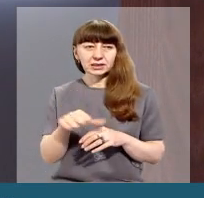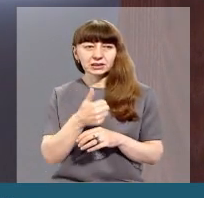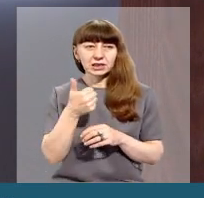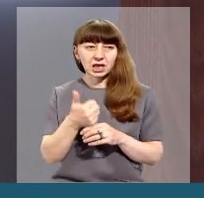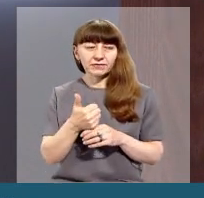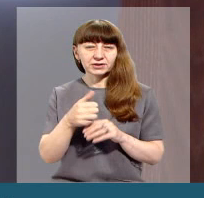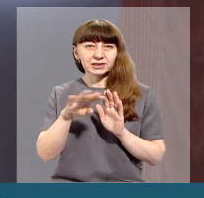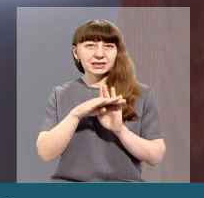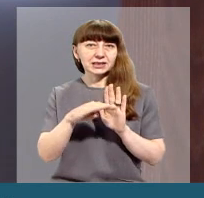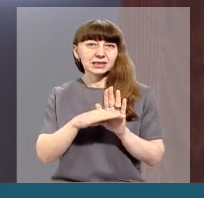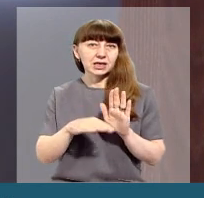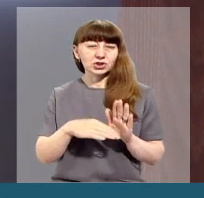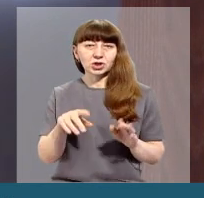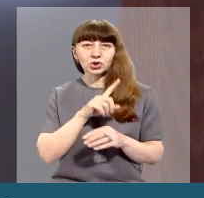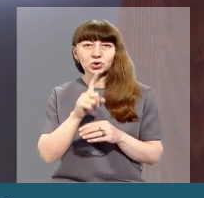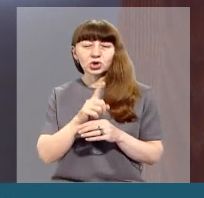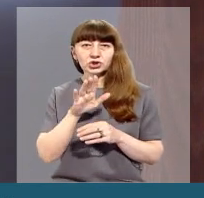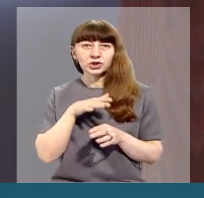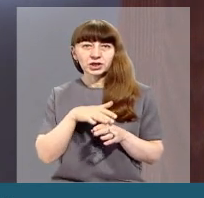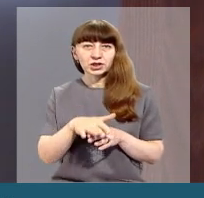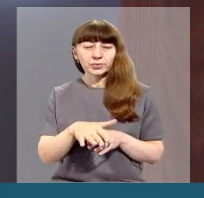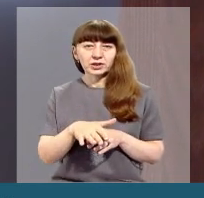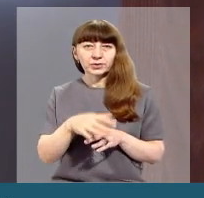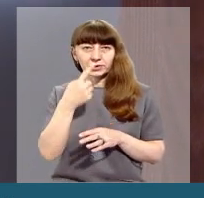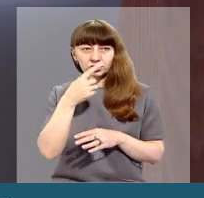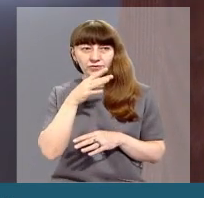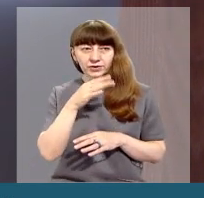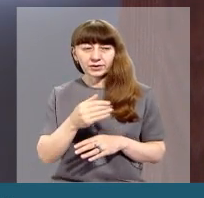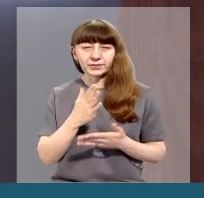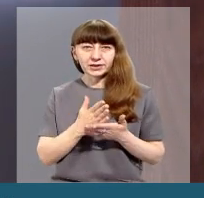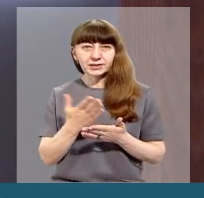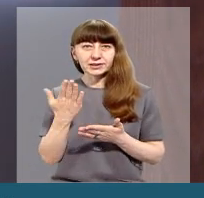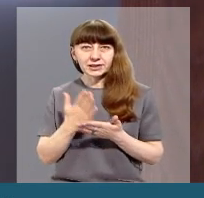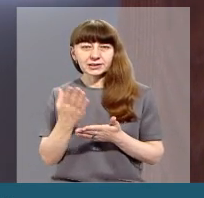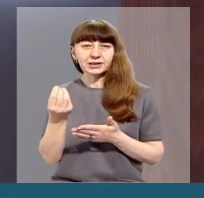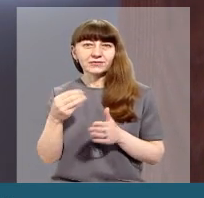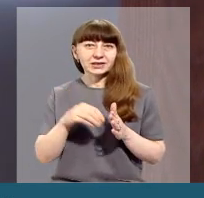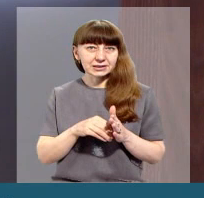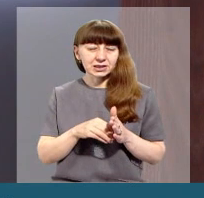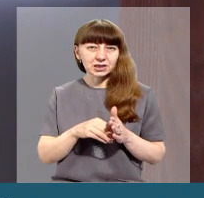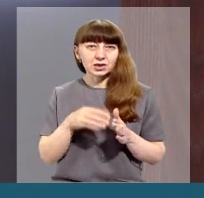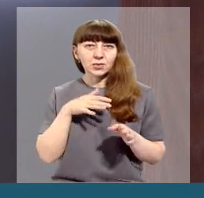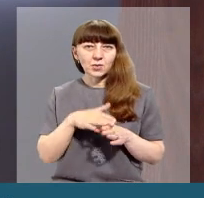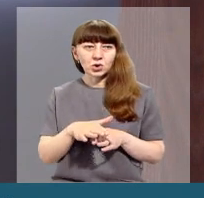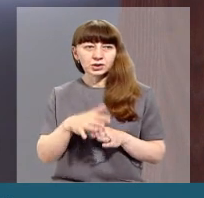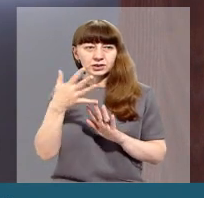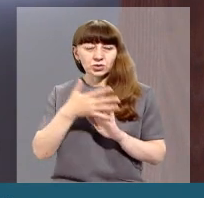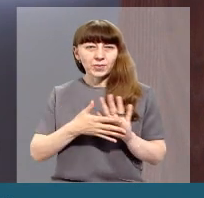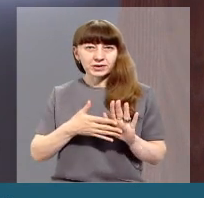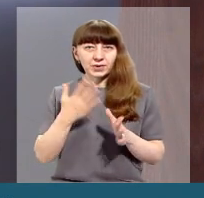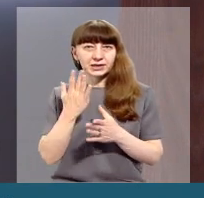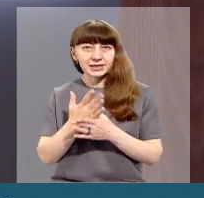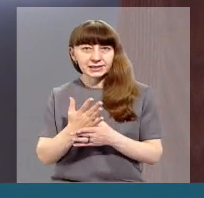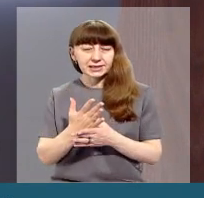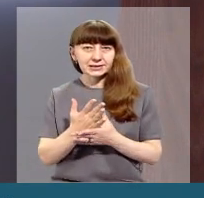глобальные задачи, которые мы должны решить в ближайшее время. Есть инвесторы, есть полностью понимание,